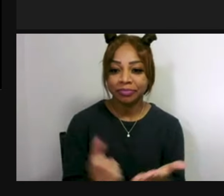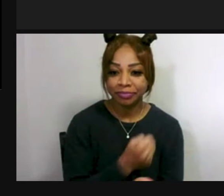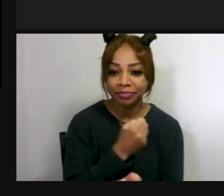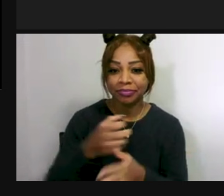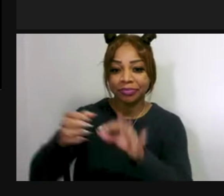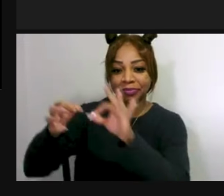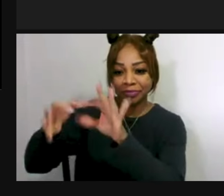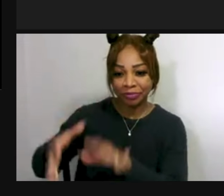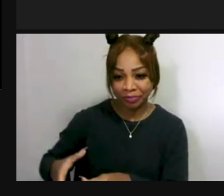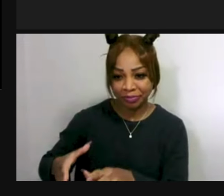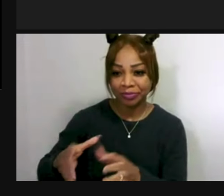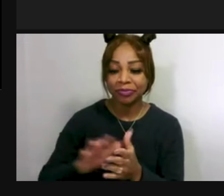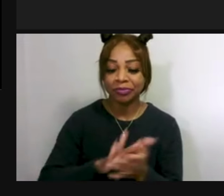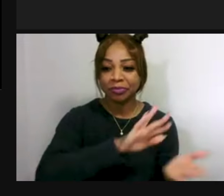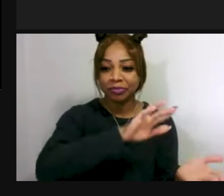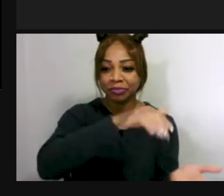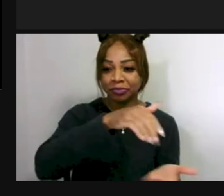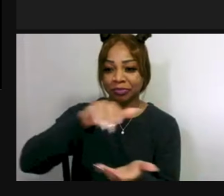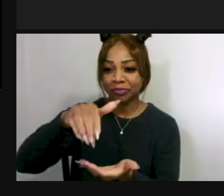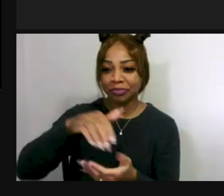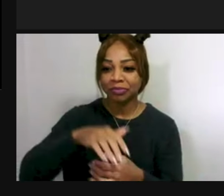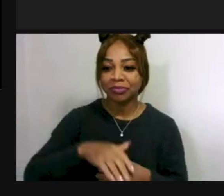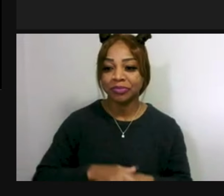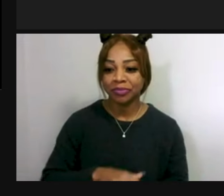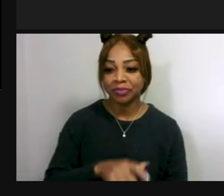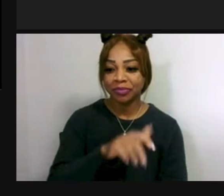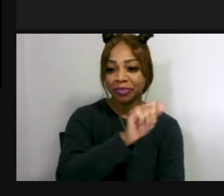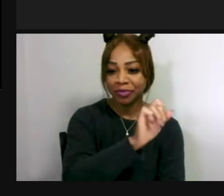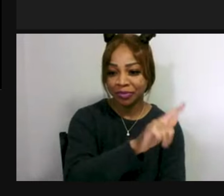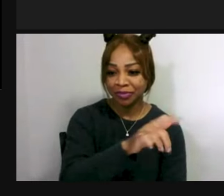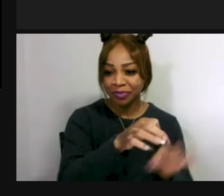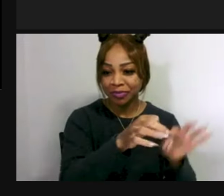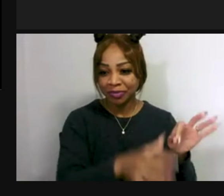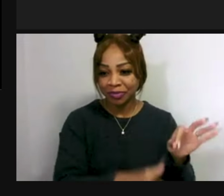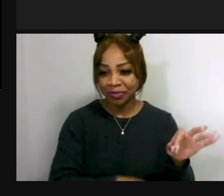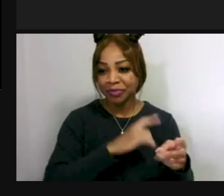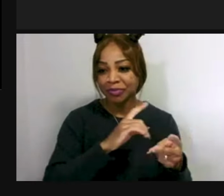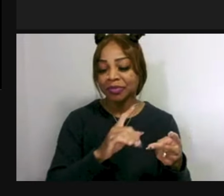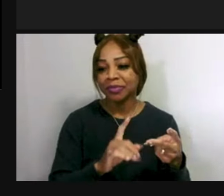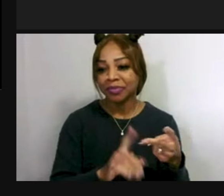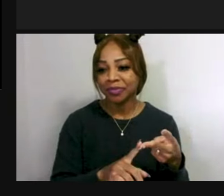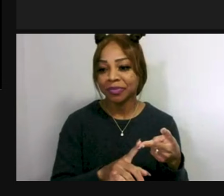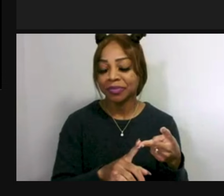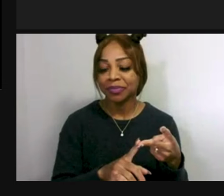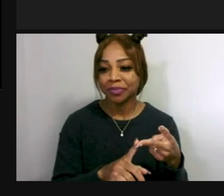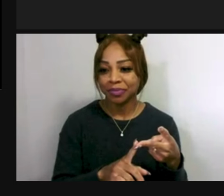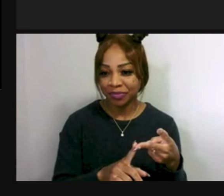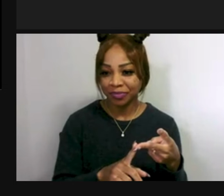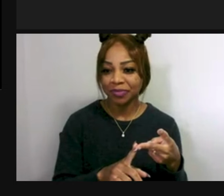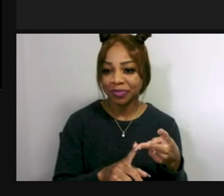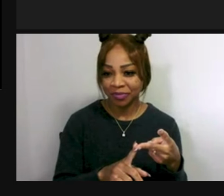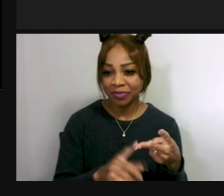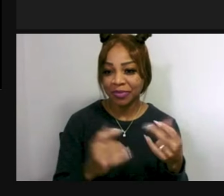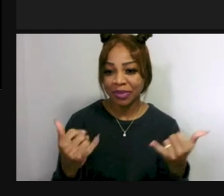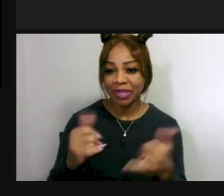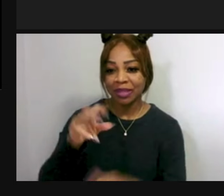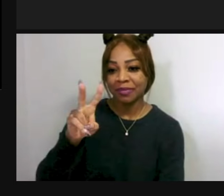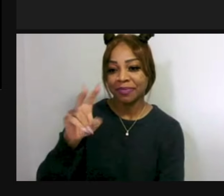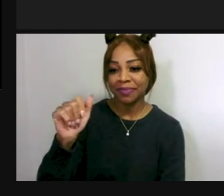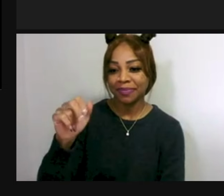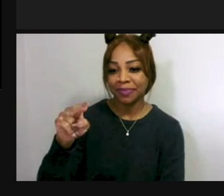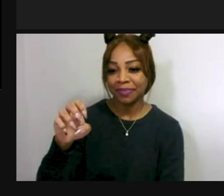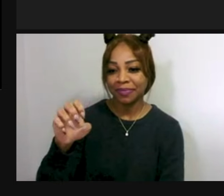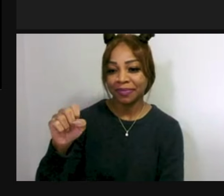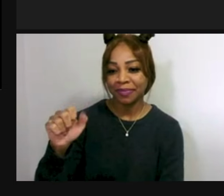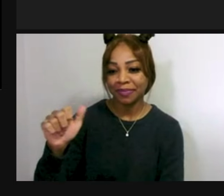présenter nos interprètes d'aujourd'hui. Donc, pour l'interprétation en langue des signes, à l'écran,